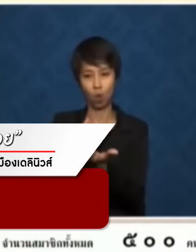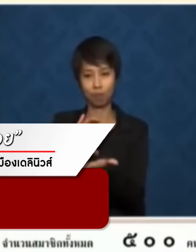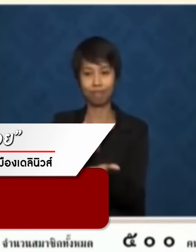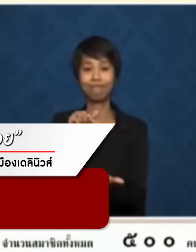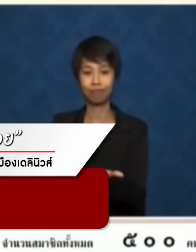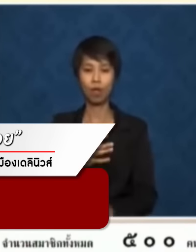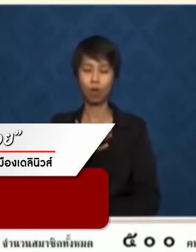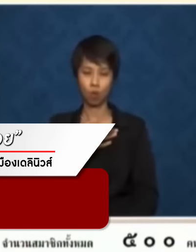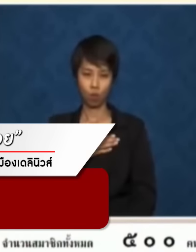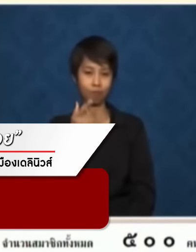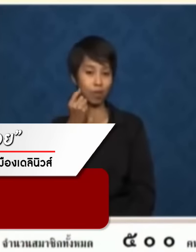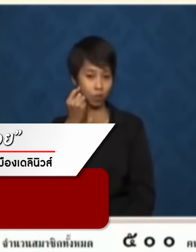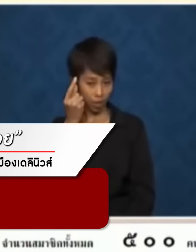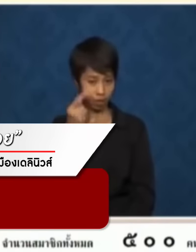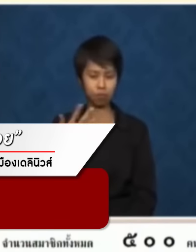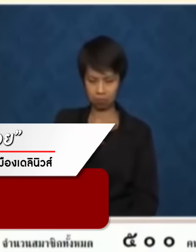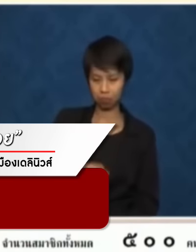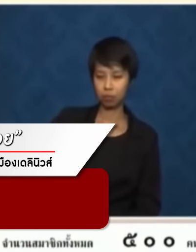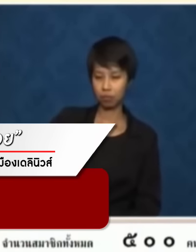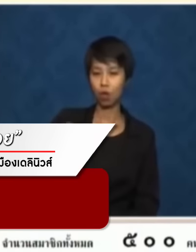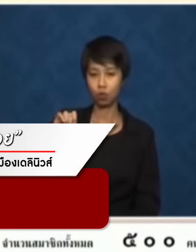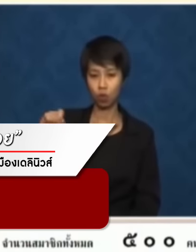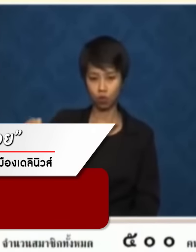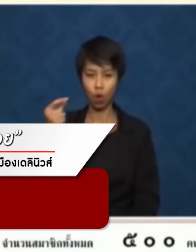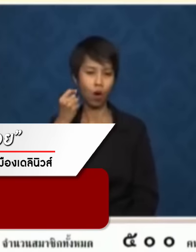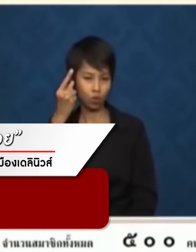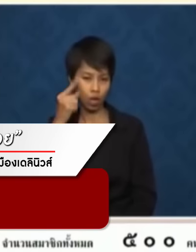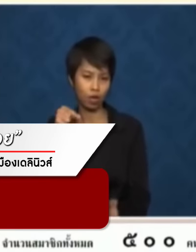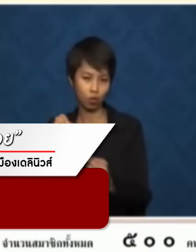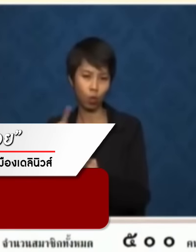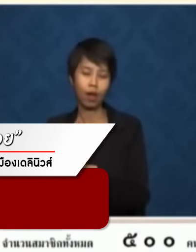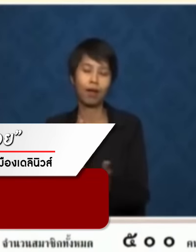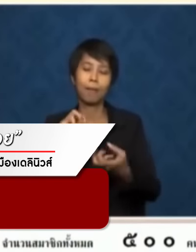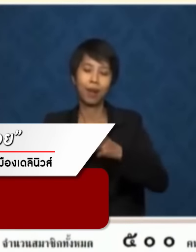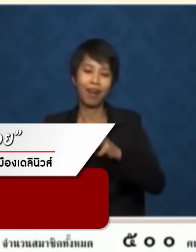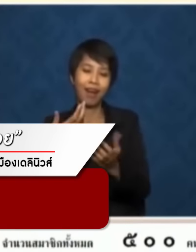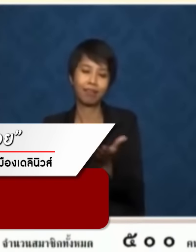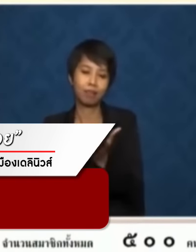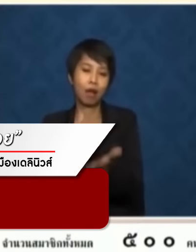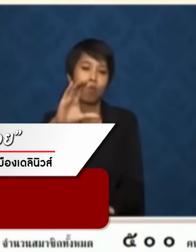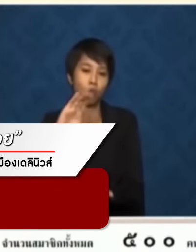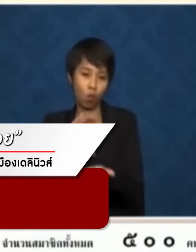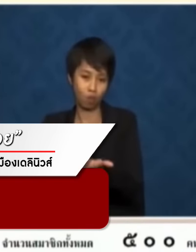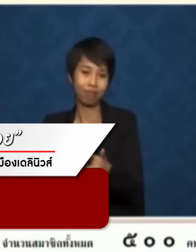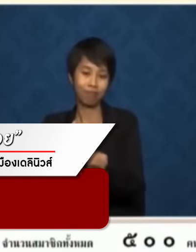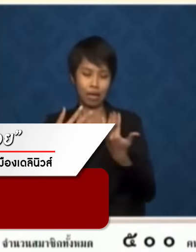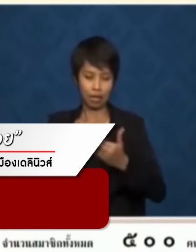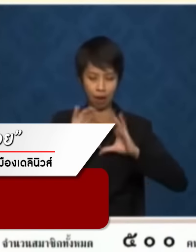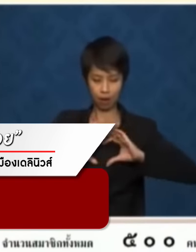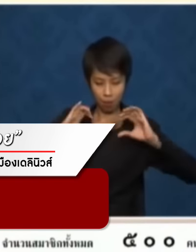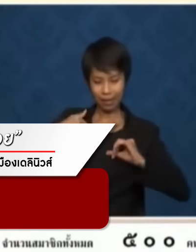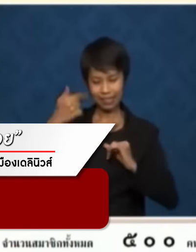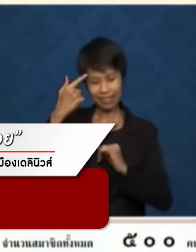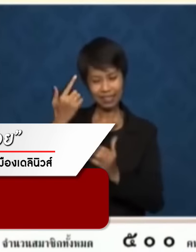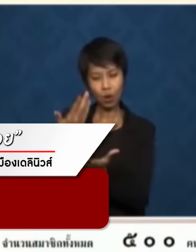ข้าร่วมโครงการก็ถือว่าเป็นตามไทม์ไลน์แล้วก็เงินเนี่ยก็คือไตรมาส4นะครับแจกไตรมาส4ก็ตั้งแต่วันที่1ตุ